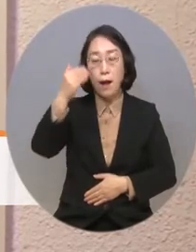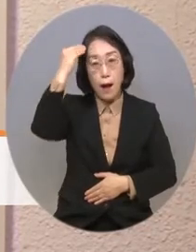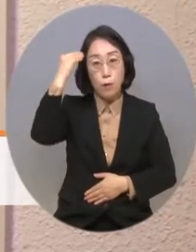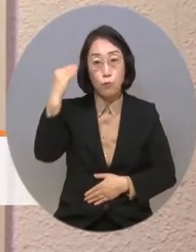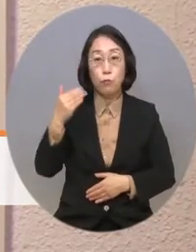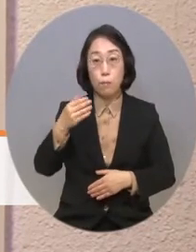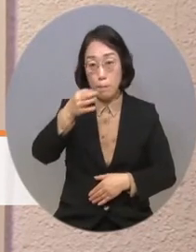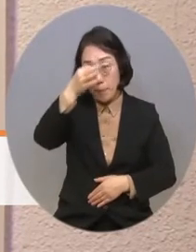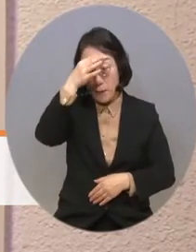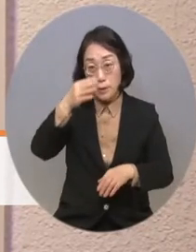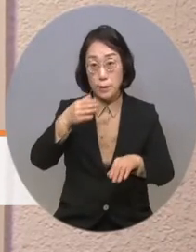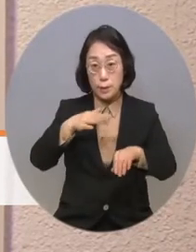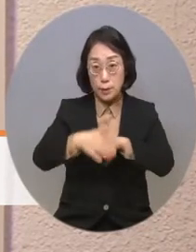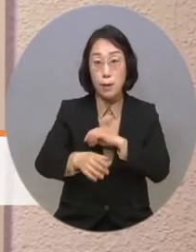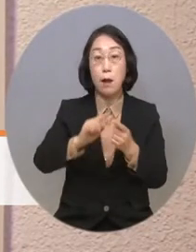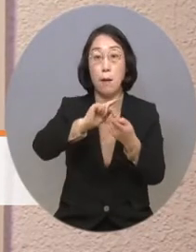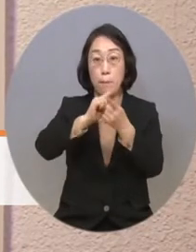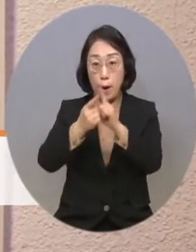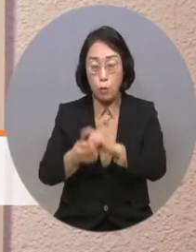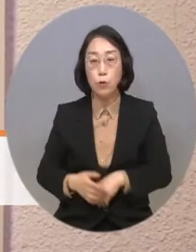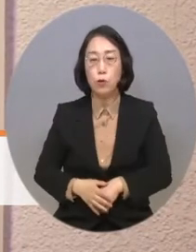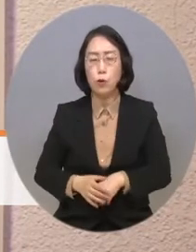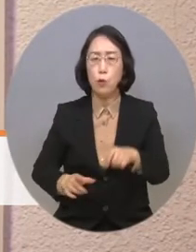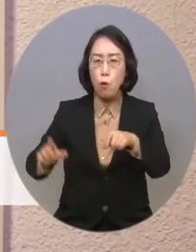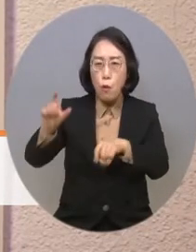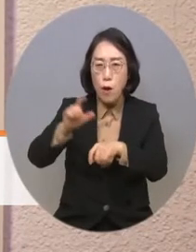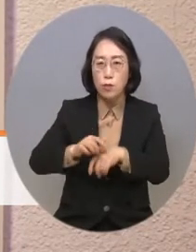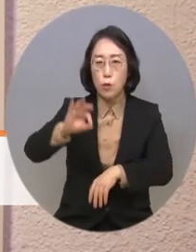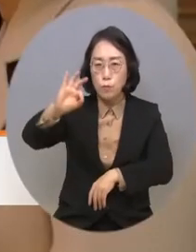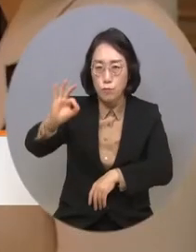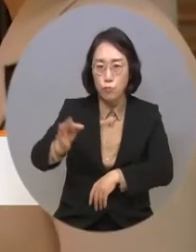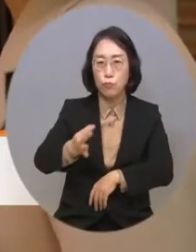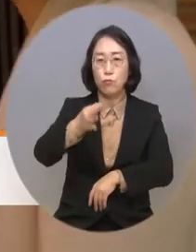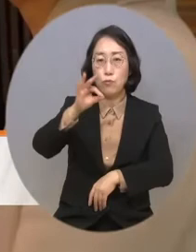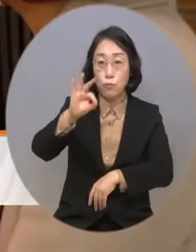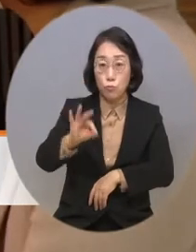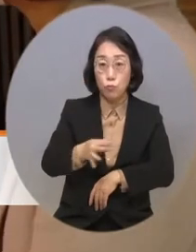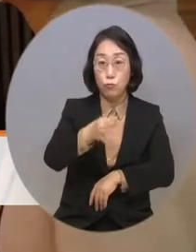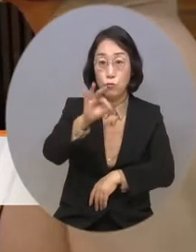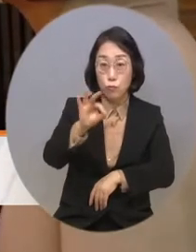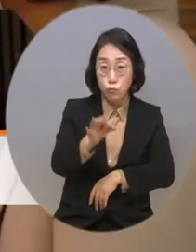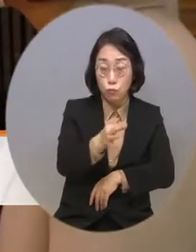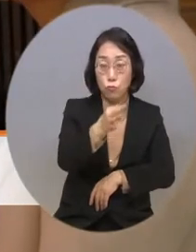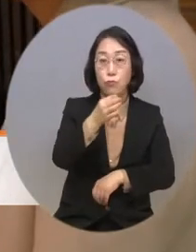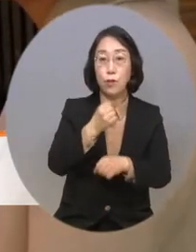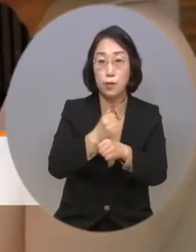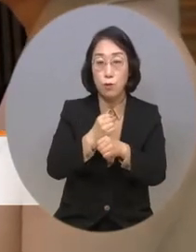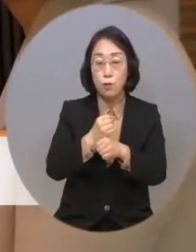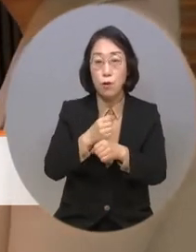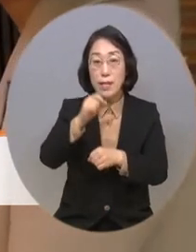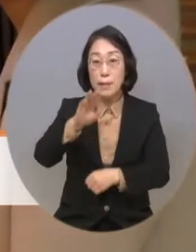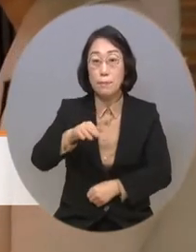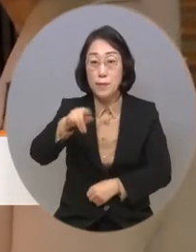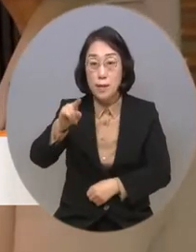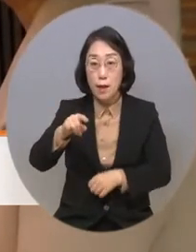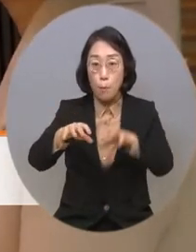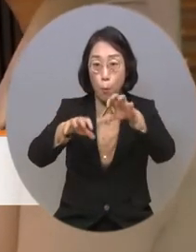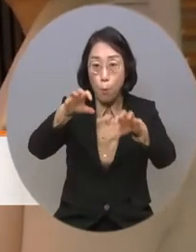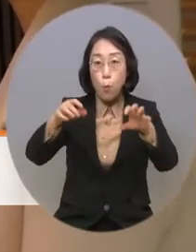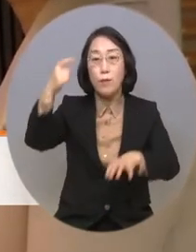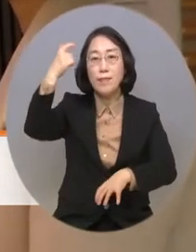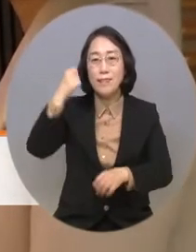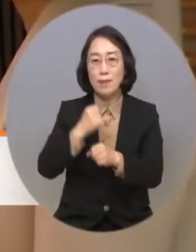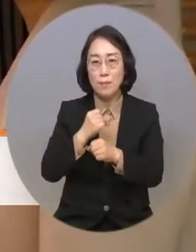기법으로 시도한 천 조각과 실로 한 땀 한 땀 자수를 놓아 입체감을 준 이번 작품은 전통의 범주에